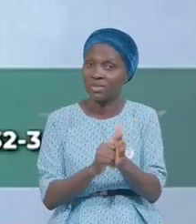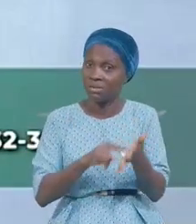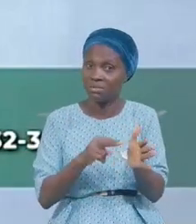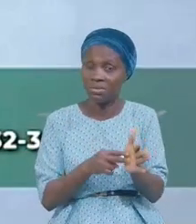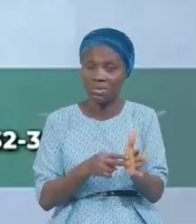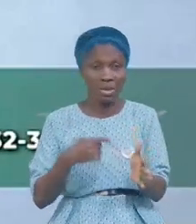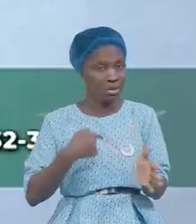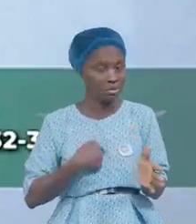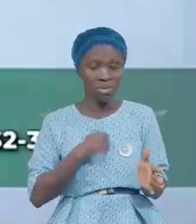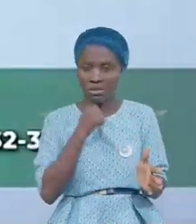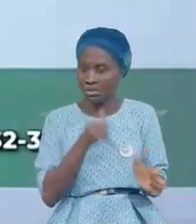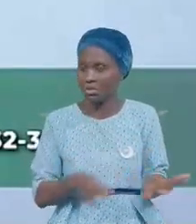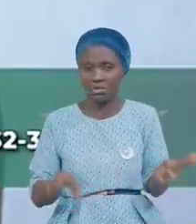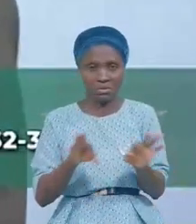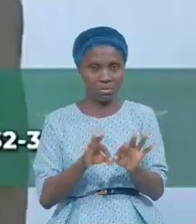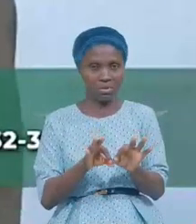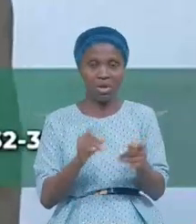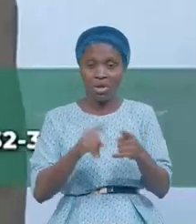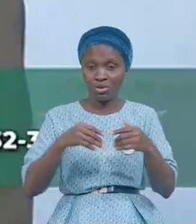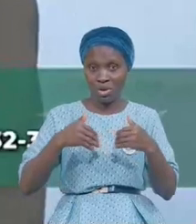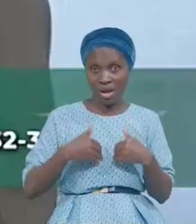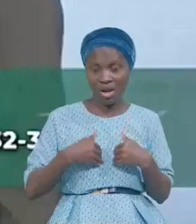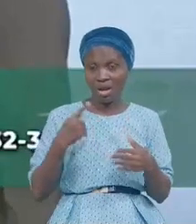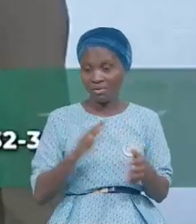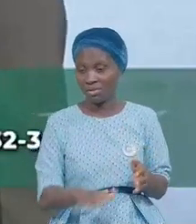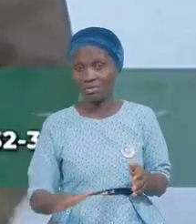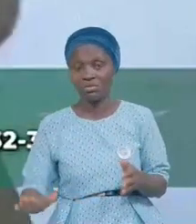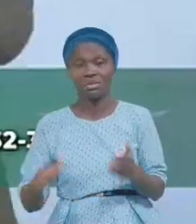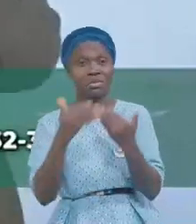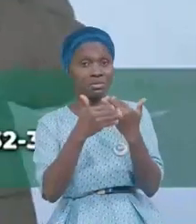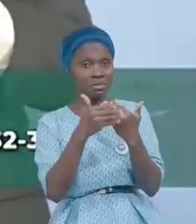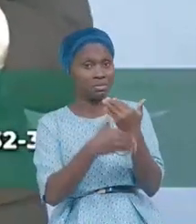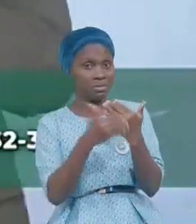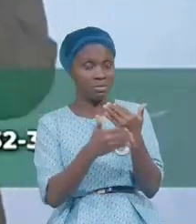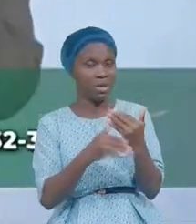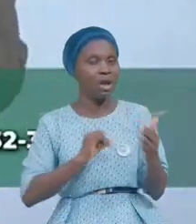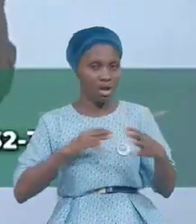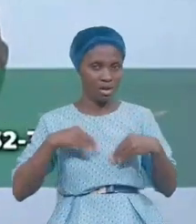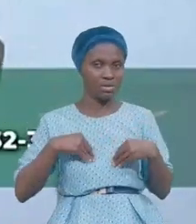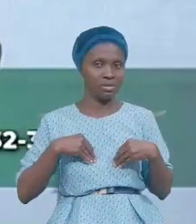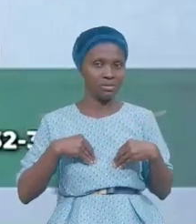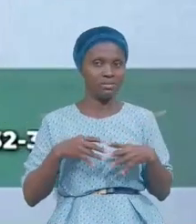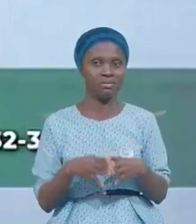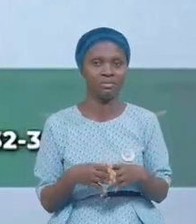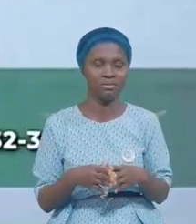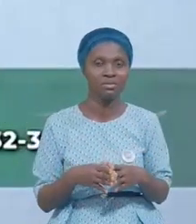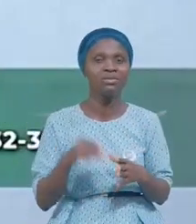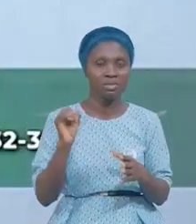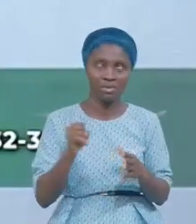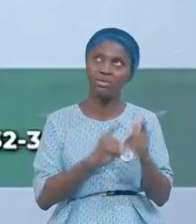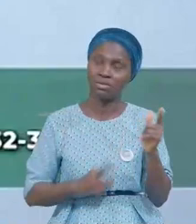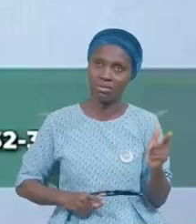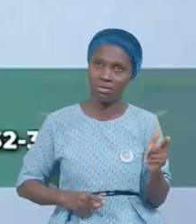suis pas digne d'avoir le pain des enfants. Oui, je l'accepte. Oui, dit-elle, mais